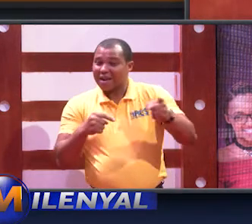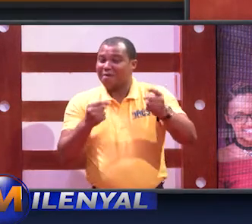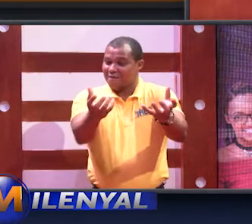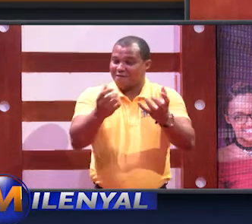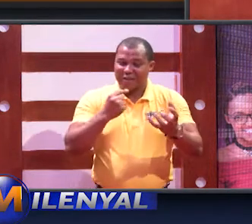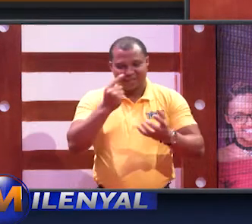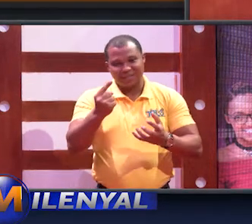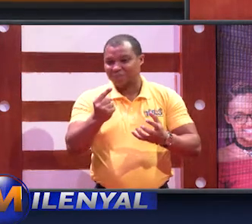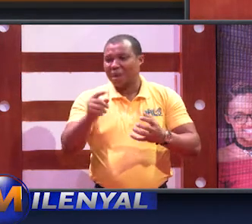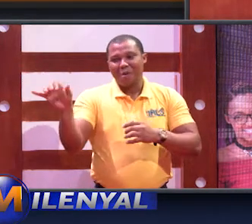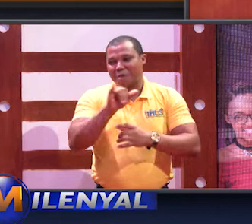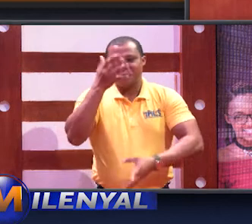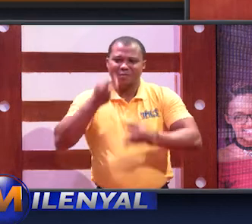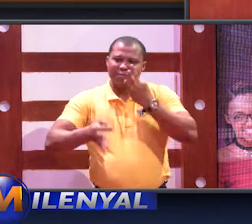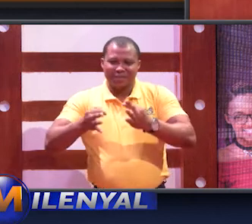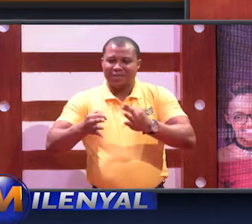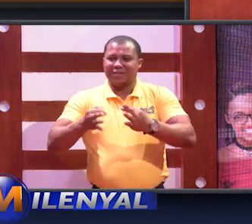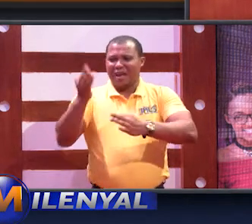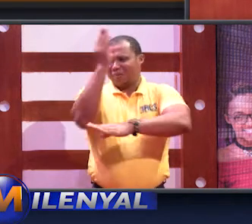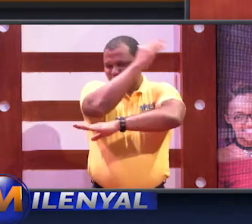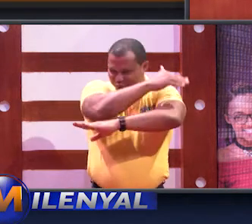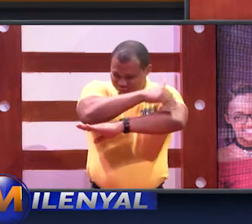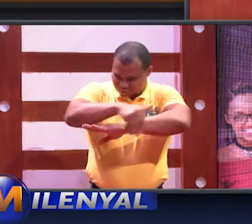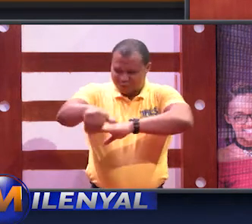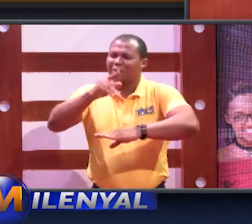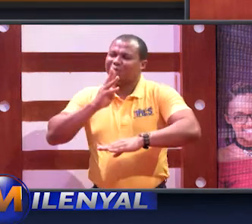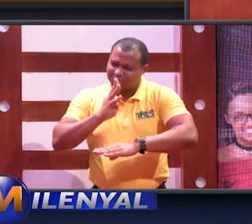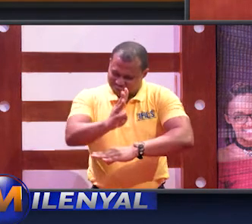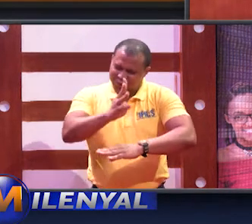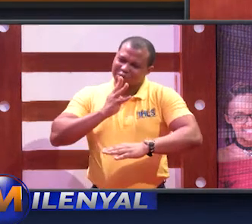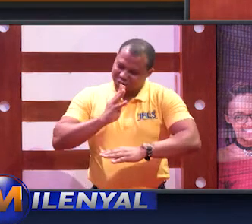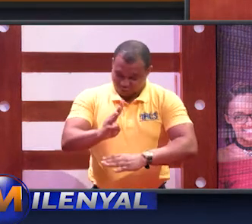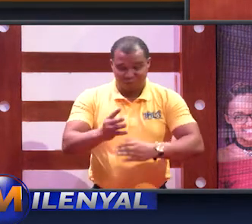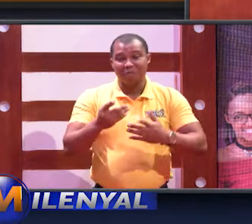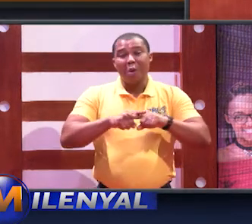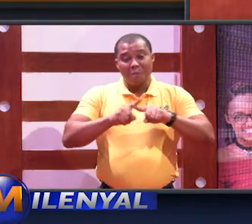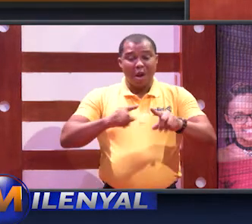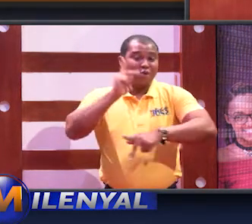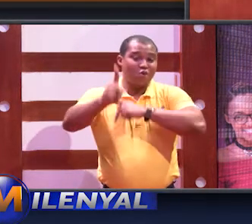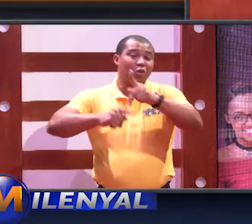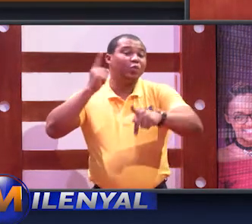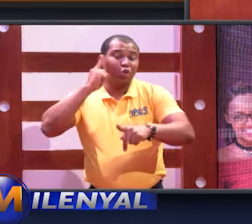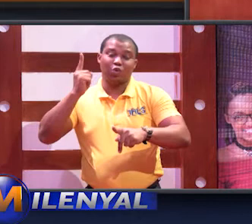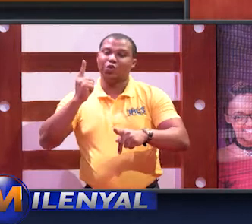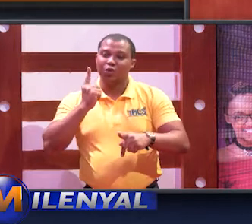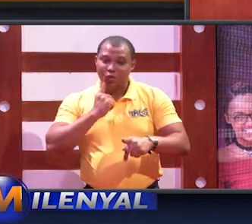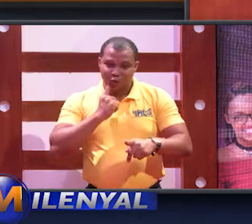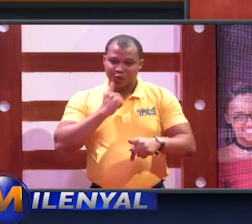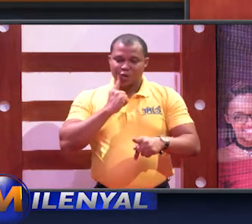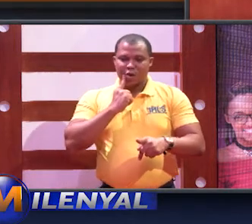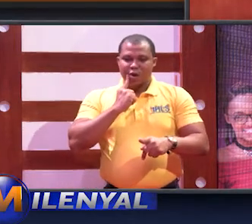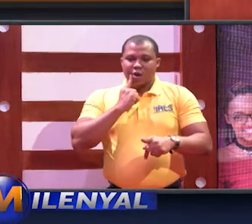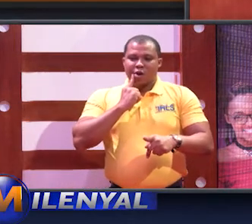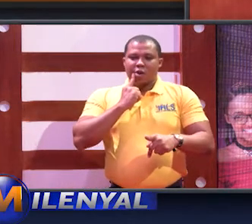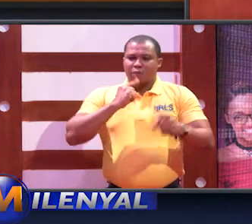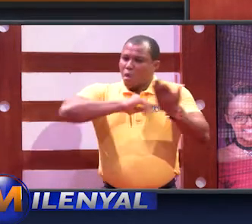fait toute soirée, donc on a fait une balé. Mais moi-même en particulier, mon studio, c'est vraiment, c'est